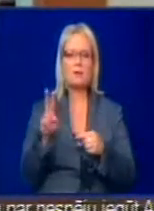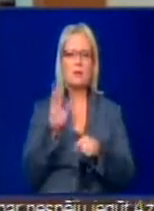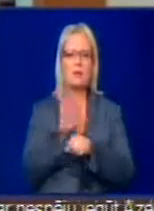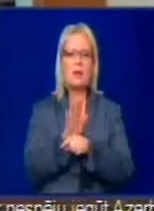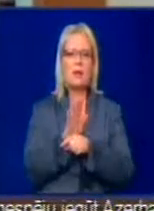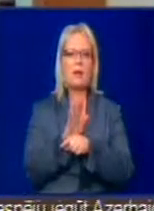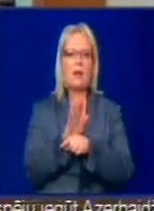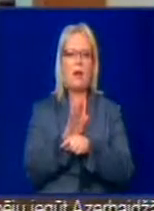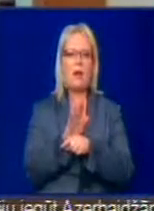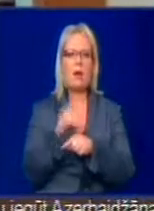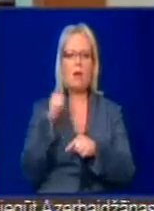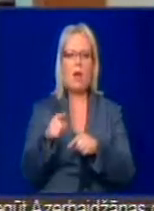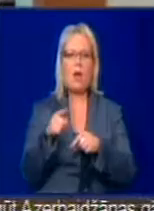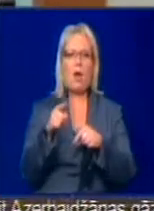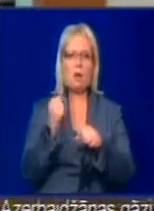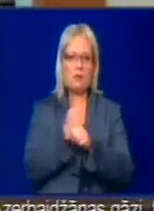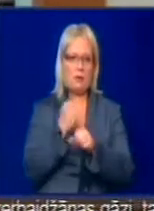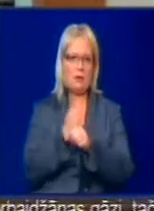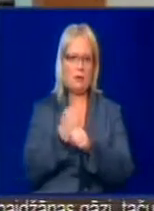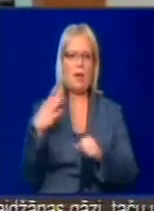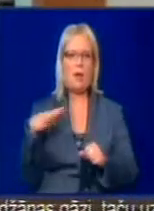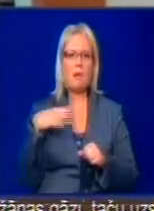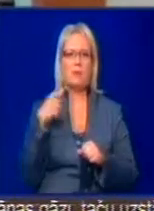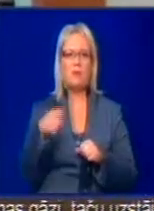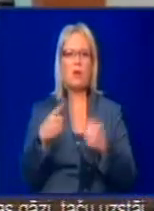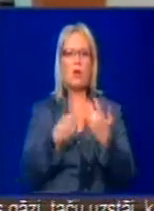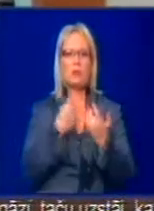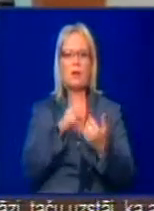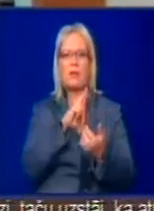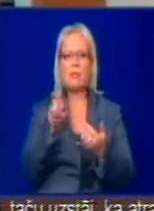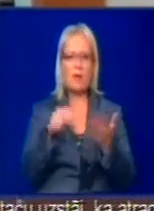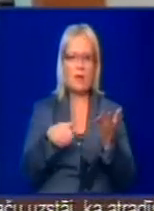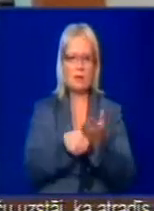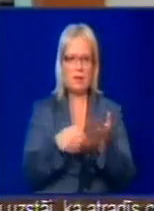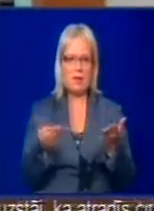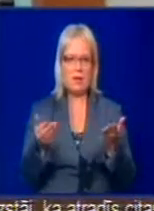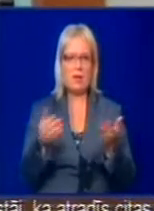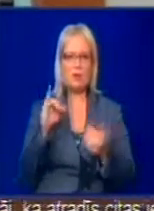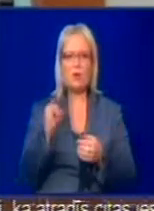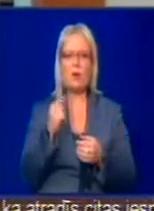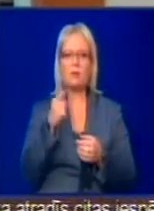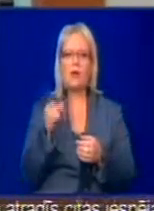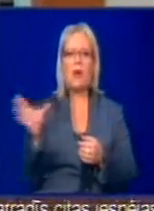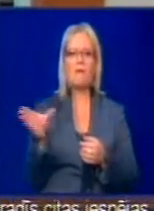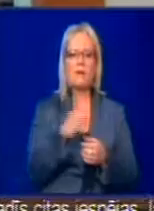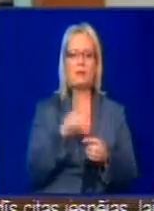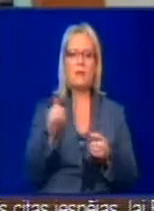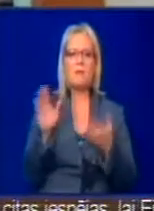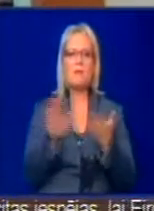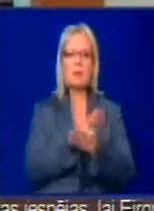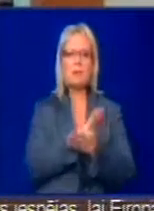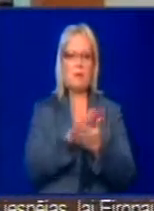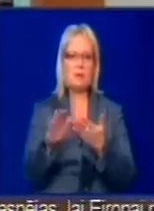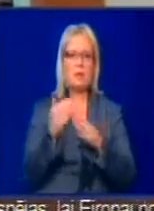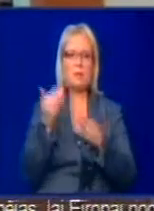nu, iziet uz šādu soli, kāpēc viņa uzskaitē nereģistrējās, ja, jo tā visa ir bezmaksas,